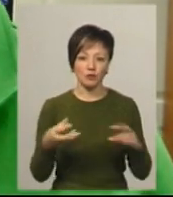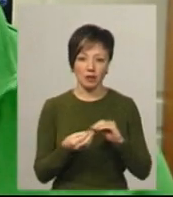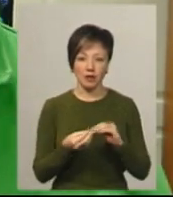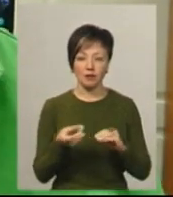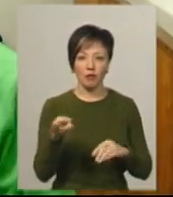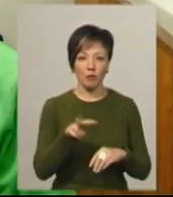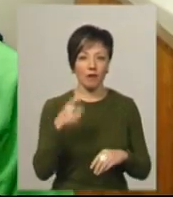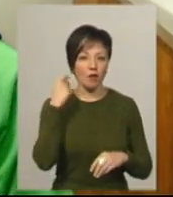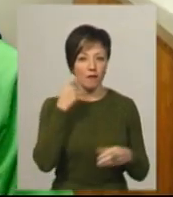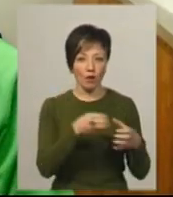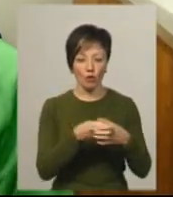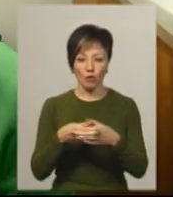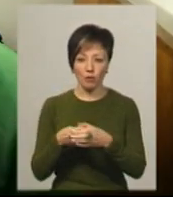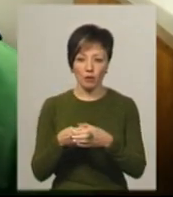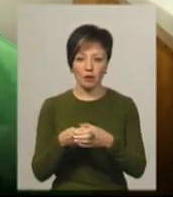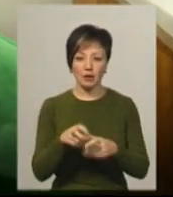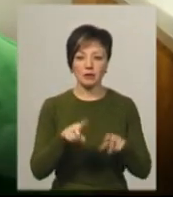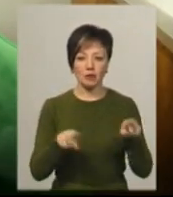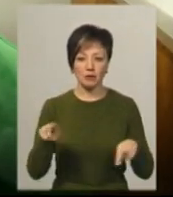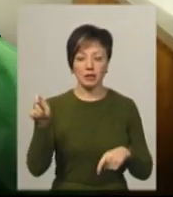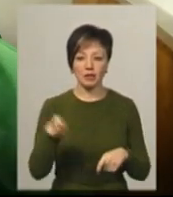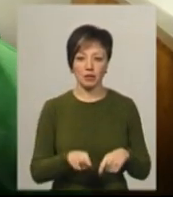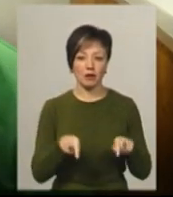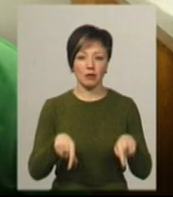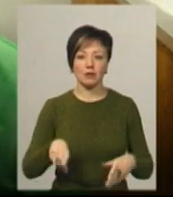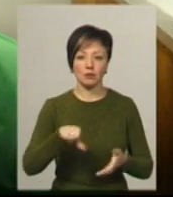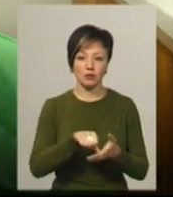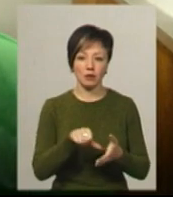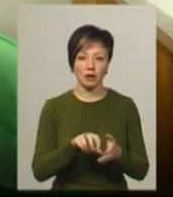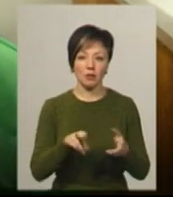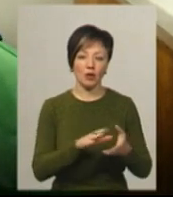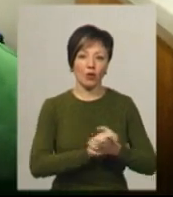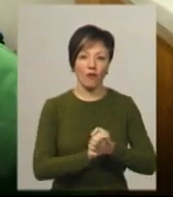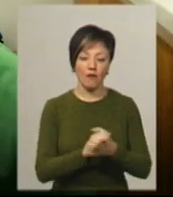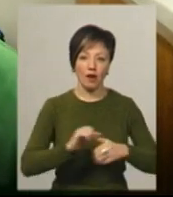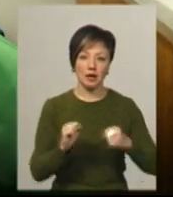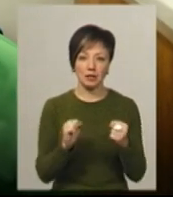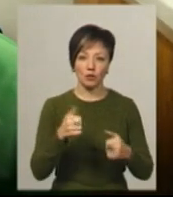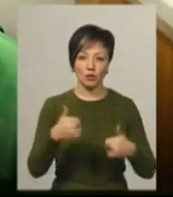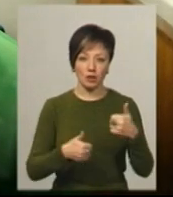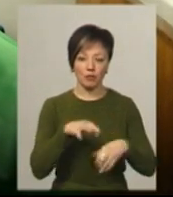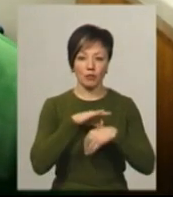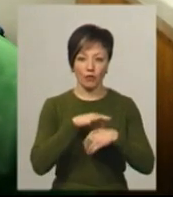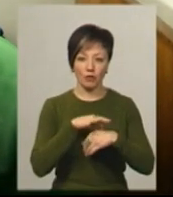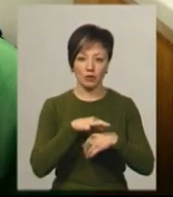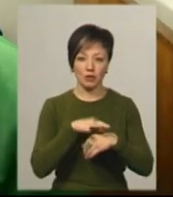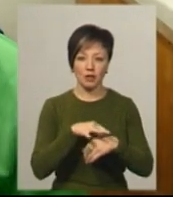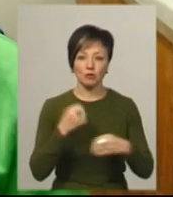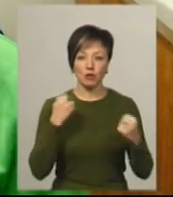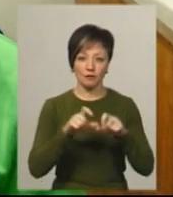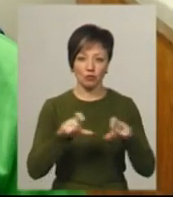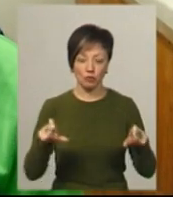обох вікових групах. Ми час від часу приїжджаємо сюди, беремо участь як в товариських, так і в турнірах, які проводять